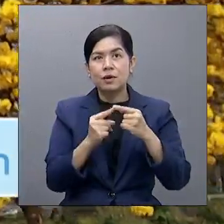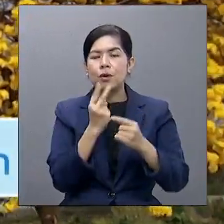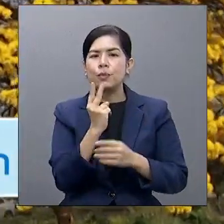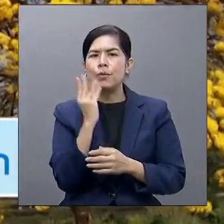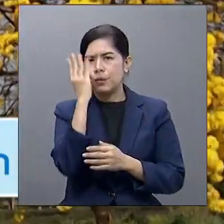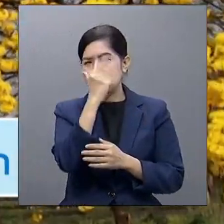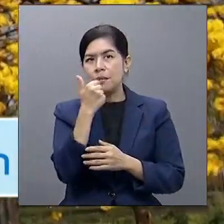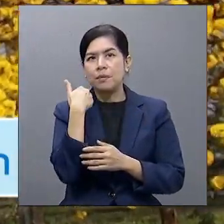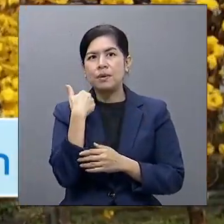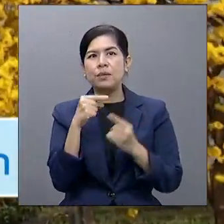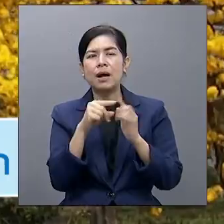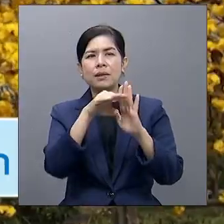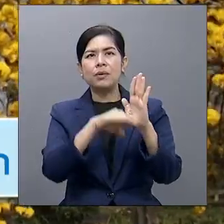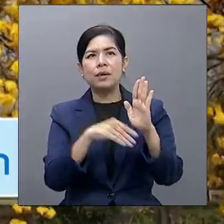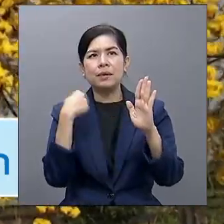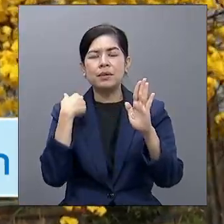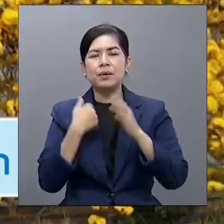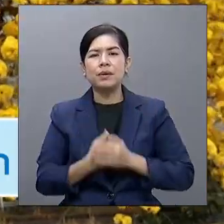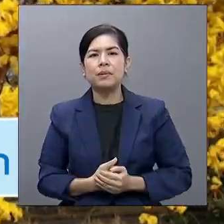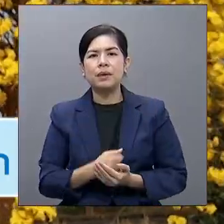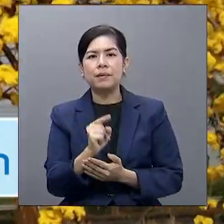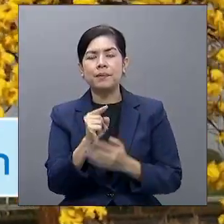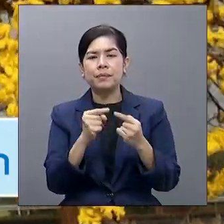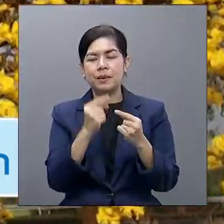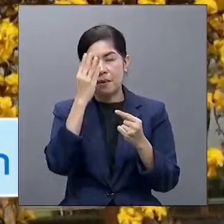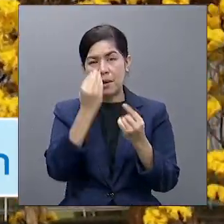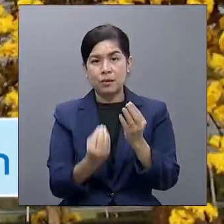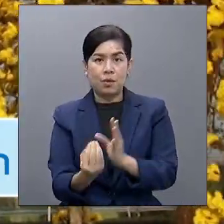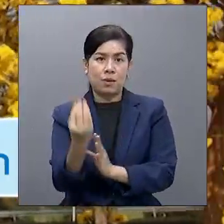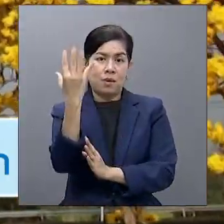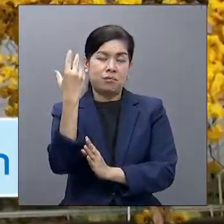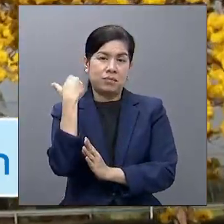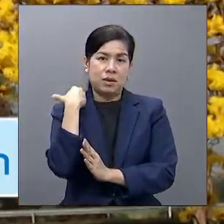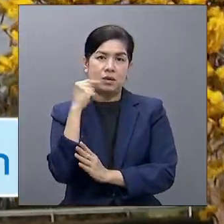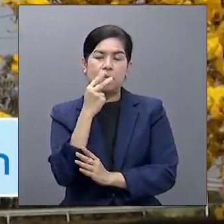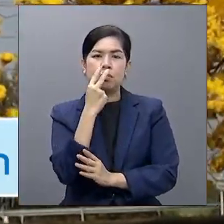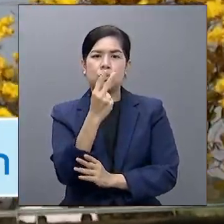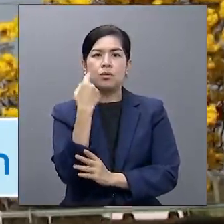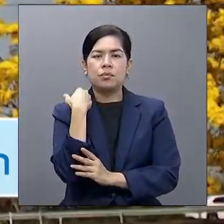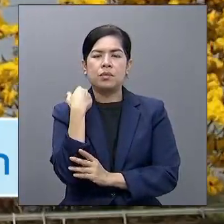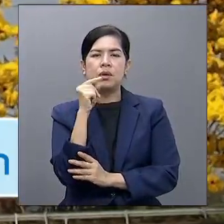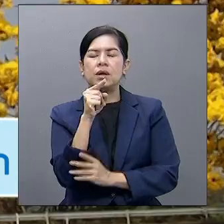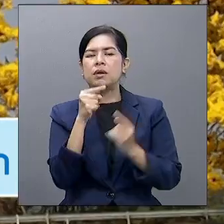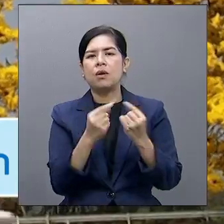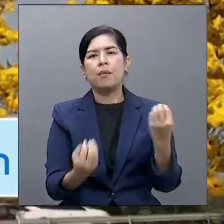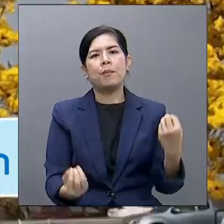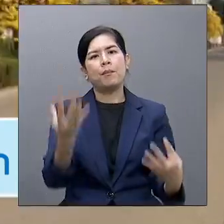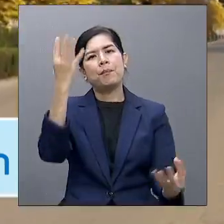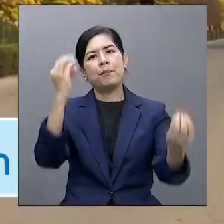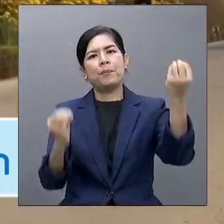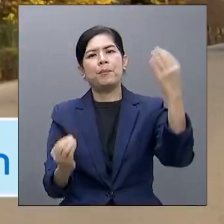ไม้ยืนต้นหลายชนิดนะคะกำลังออกดอกงดงามค่ะโดยเฉพาะดอกเหลืองเชียงรายนะคะต้นไม้ชนิดใกล้เคียงกับเหลือง